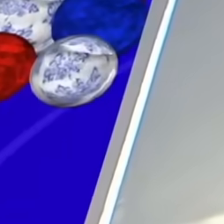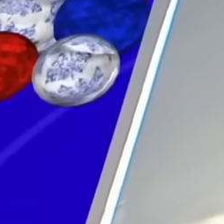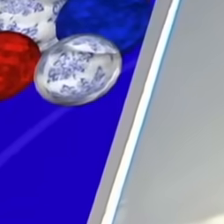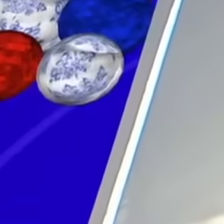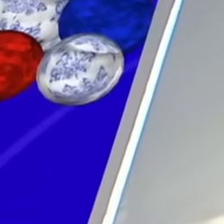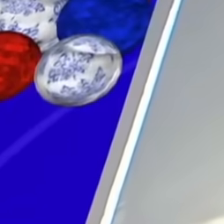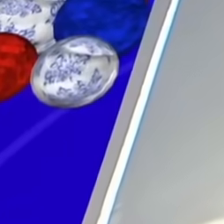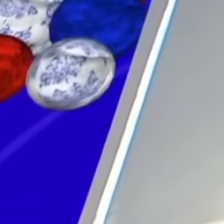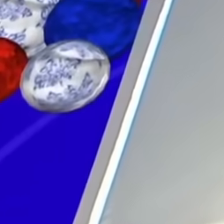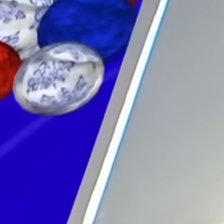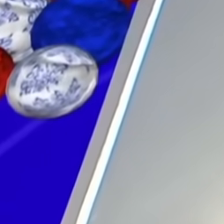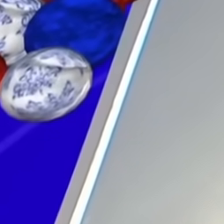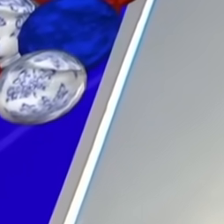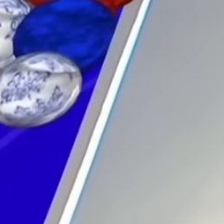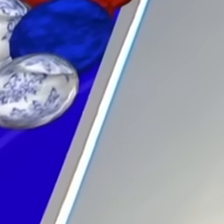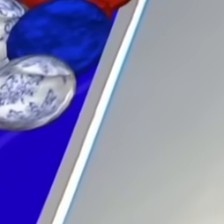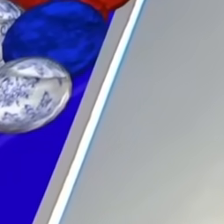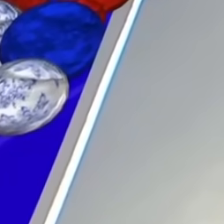saksi!